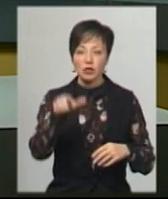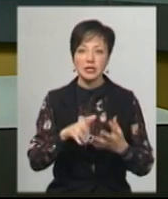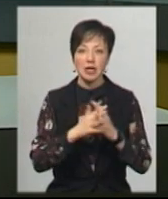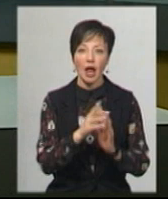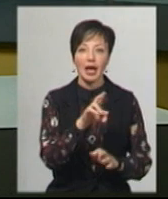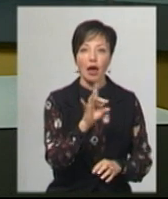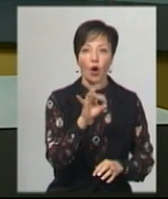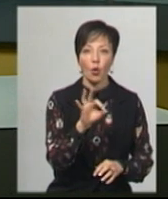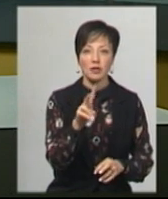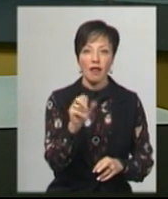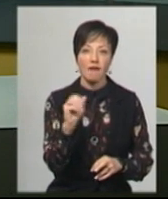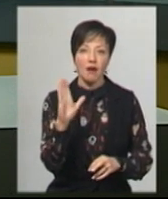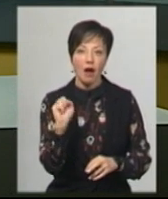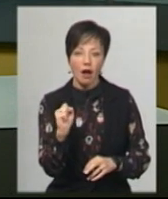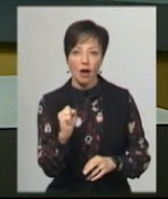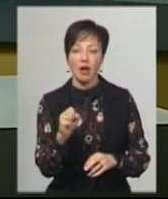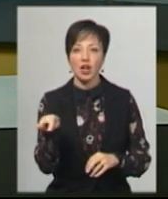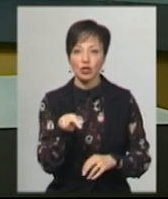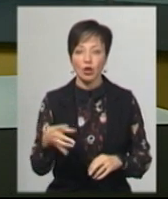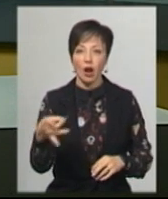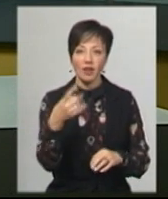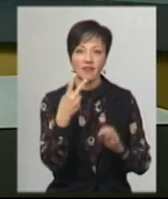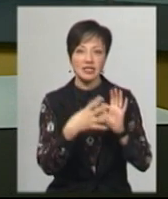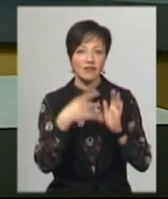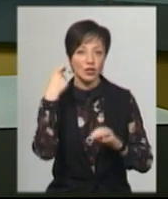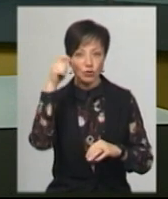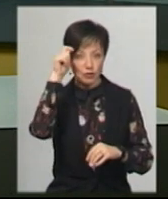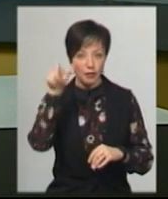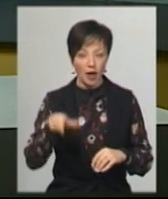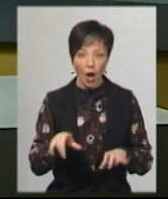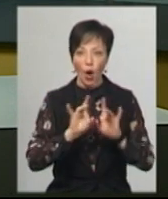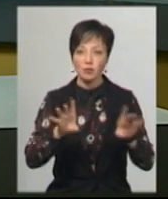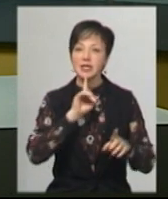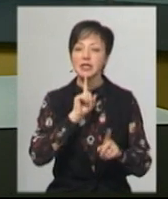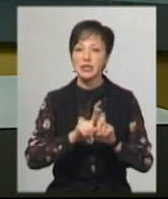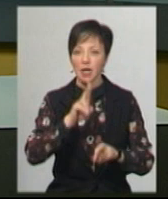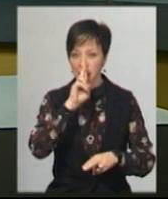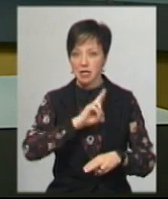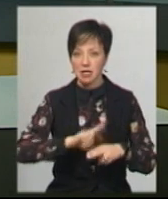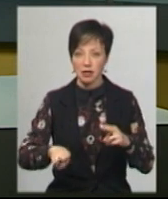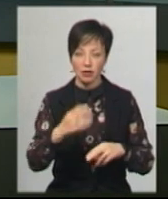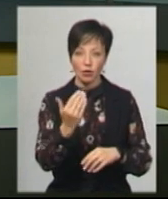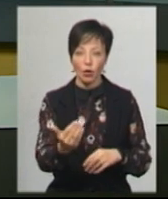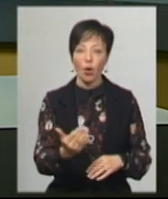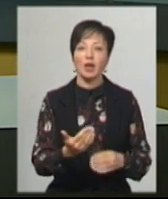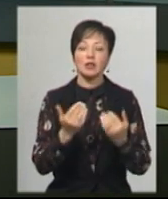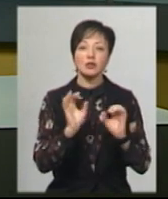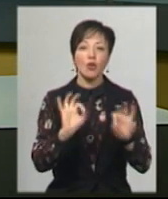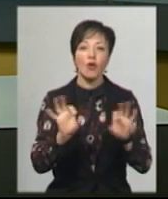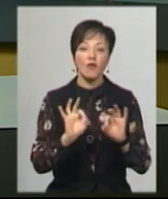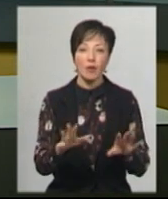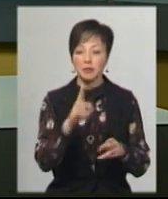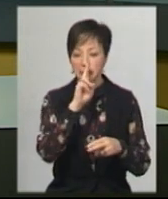Летичівського району 28-річного Василя Коротуна. Про це Суспільному розповіла сестра зниклого Тетяна Рибак. За її словами,